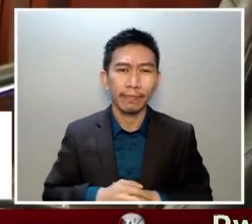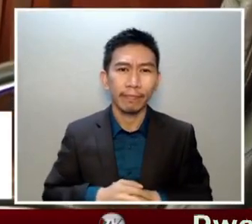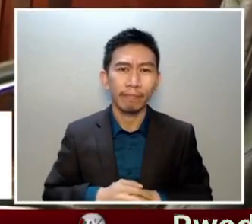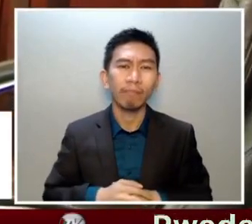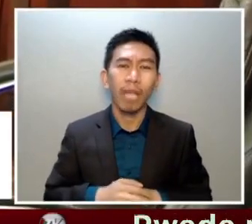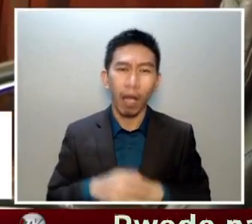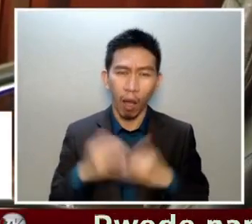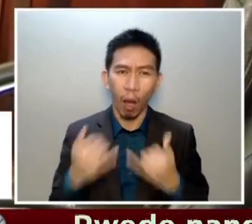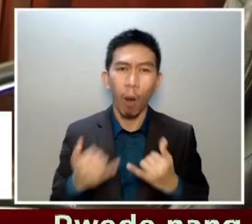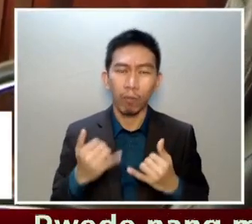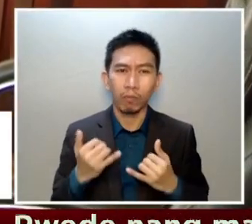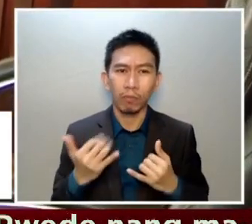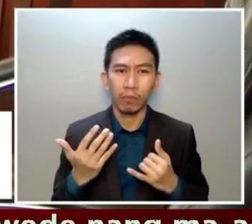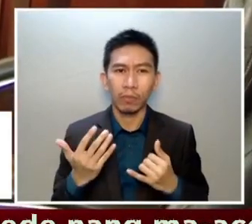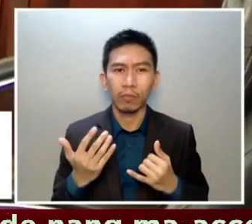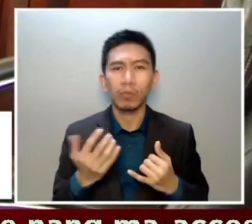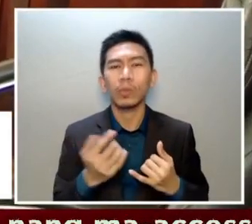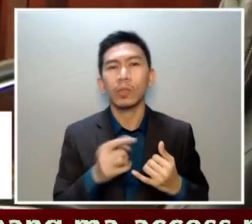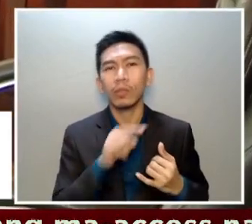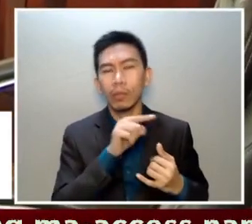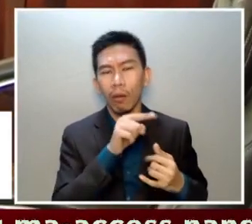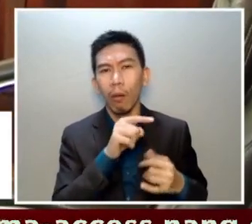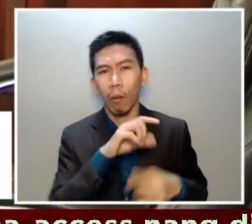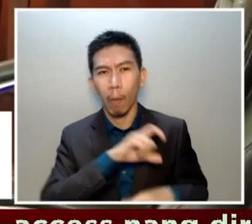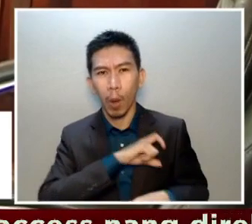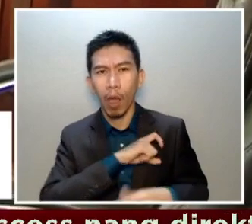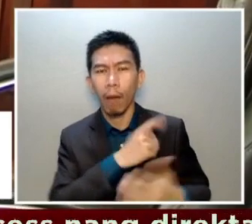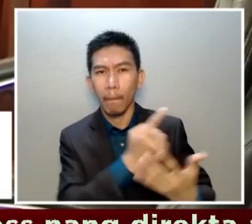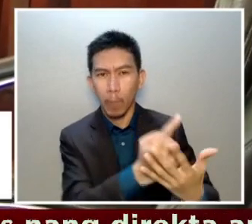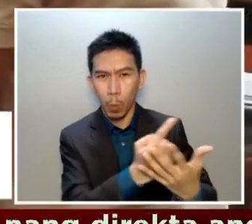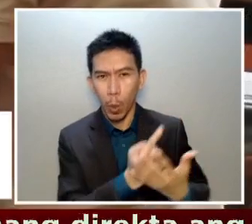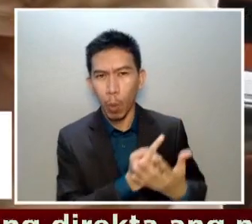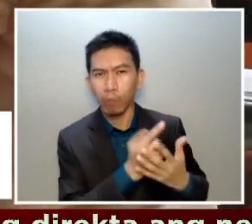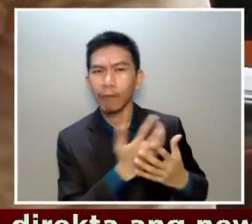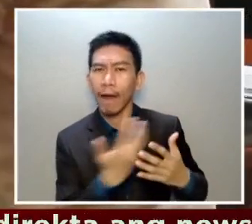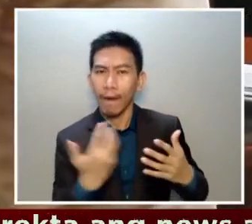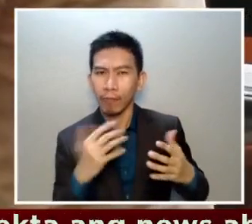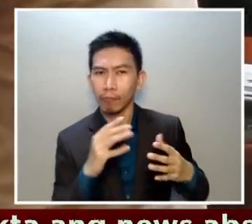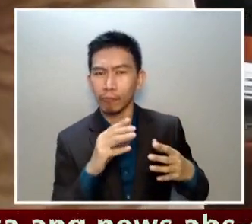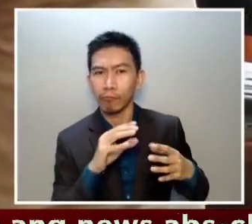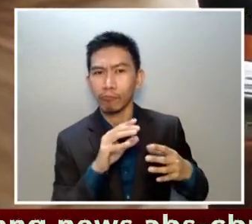Kasalukuyan naka-restrictive custody si Salcedo sa Valenzuela PNP.